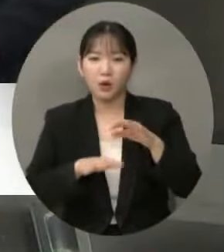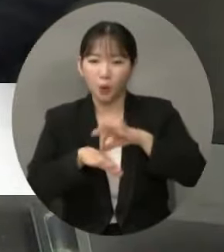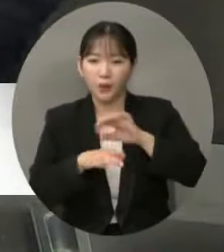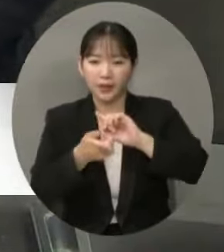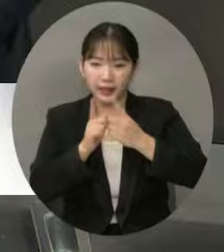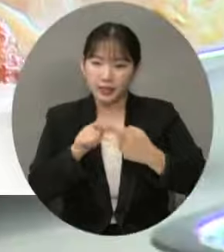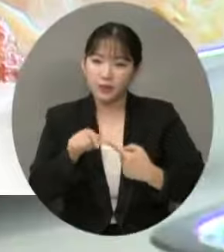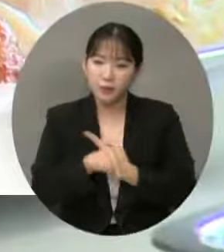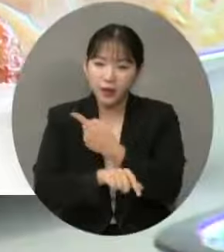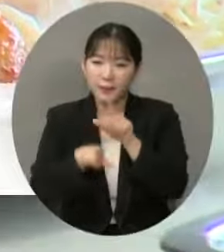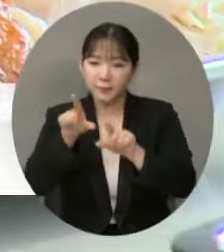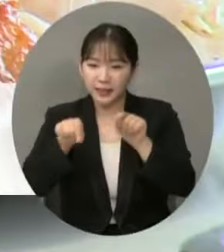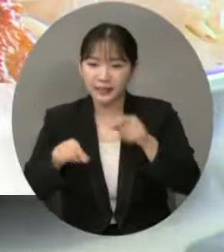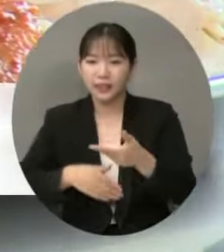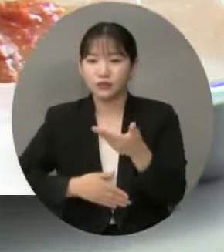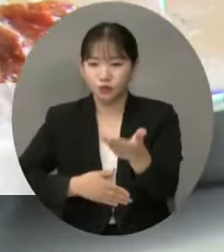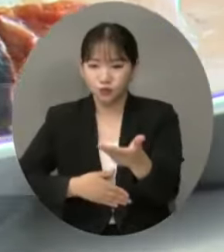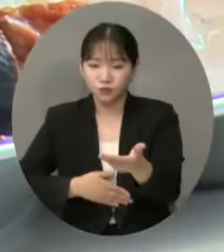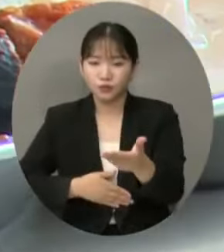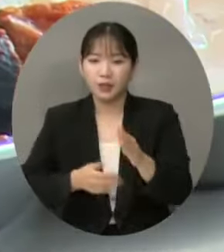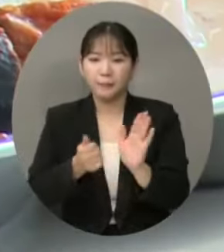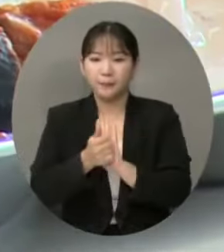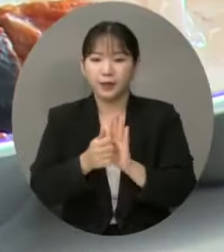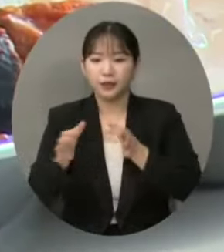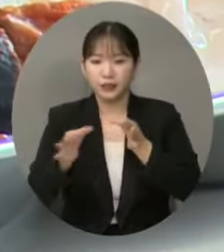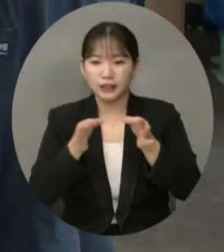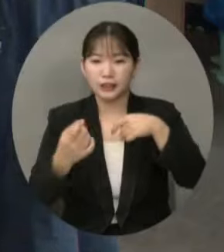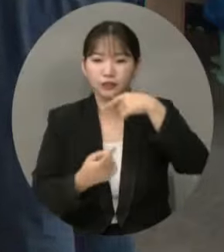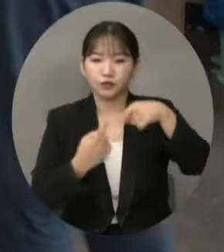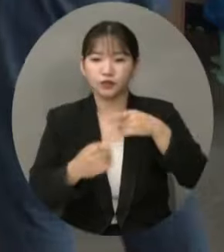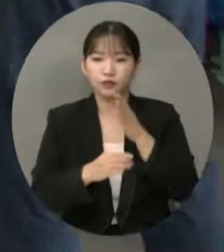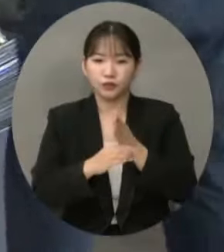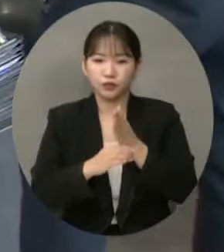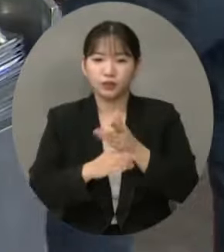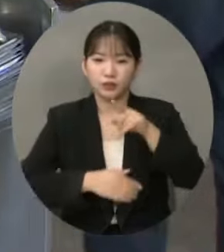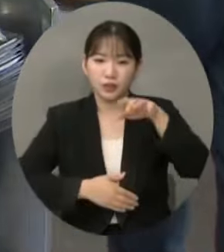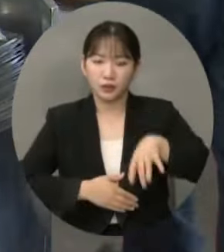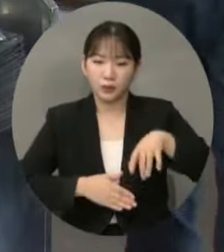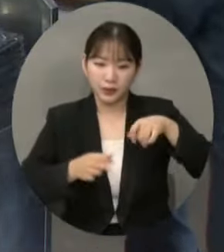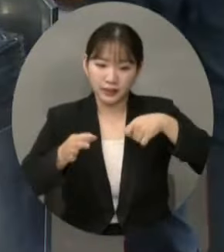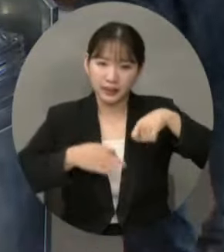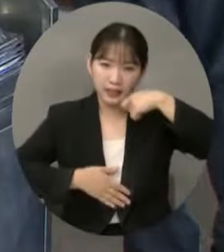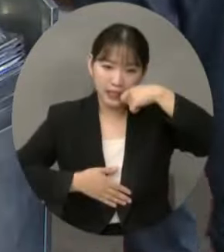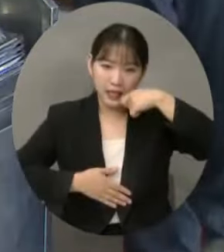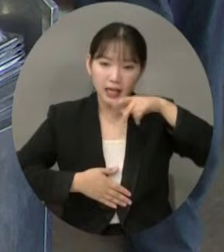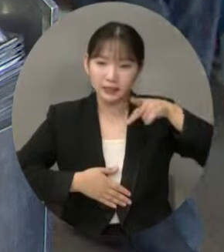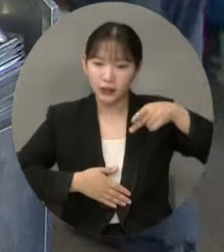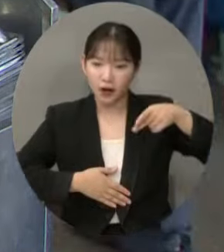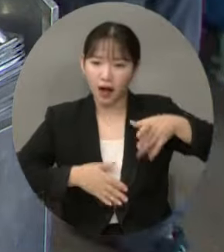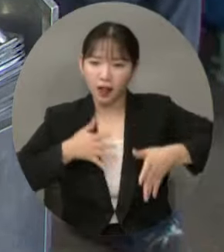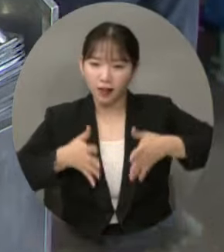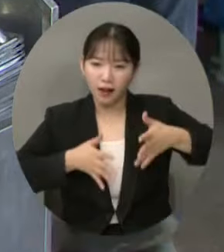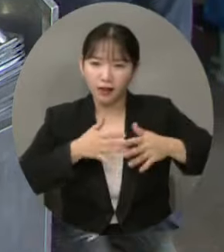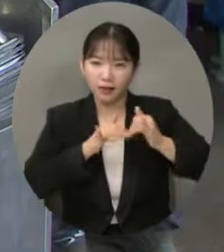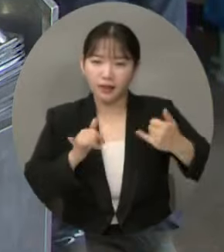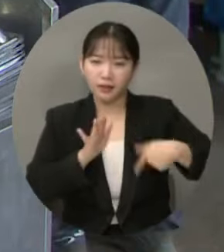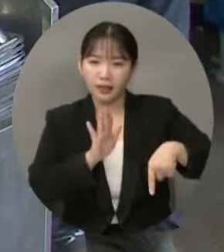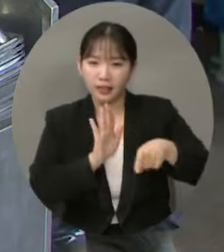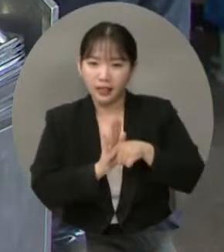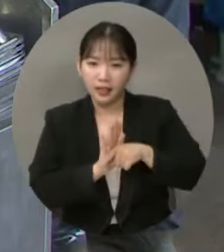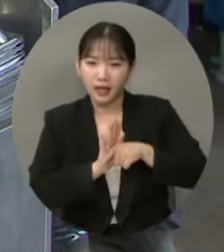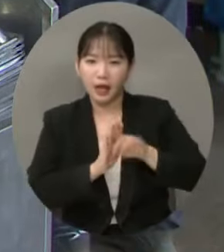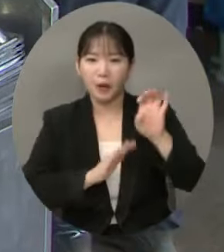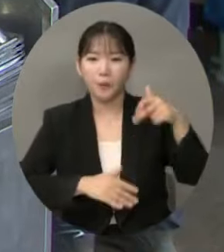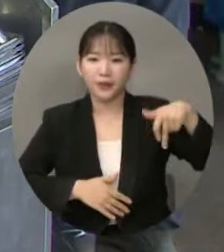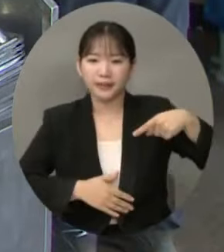반찬을 제공하는 등 배려 식당을 운영하고 있는 겁니다. 이곳 구내식당에선 젓가락 사용에 서툰 이주 노동자들을 위해